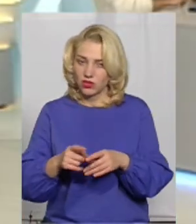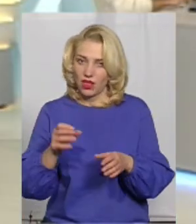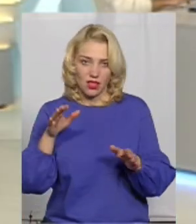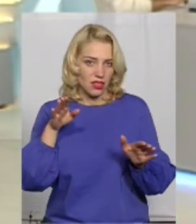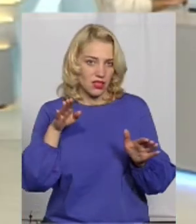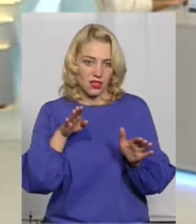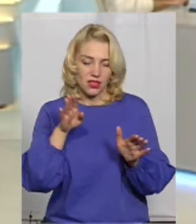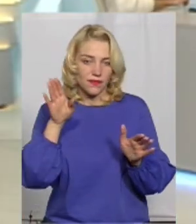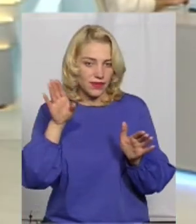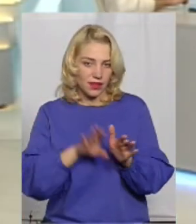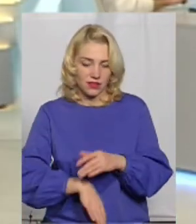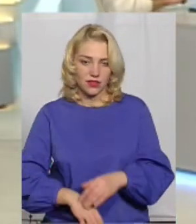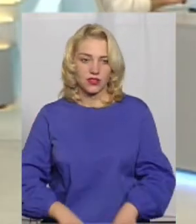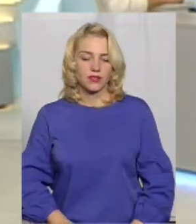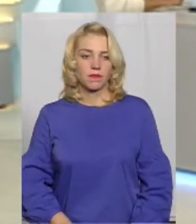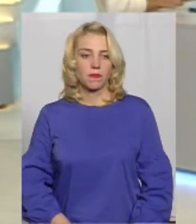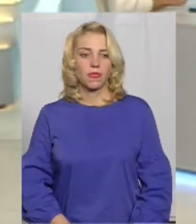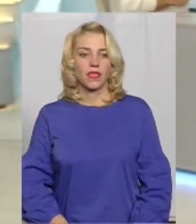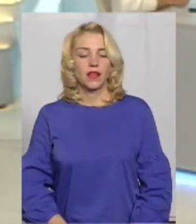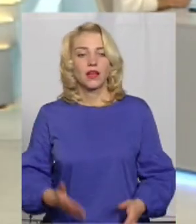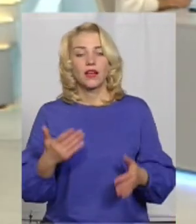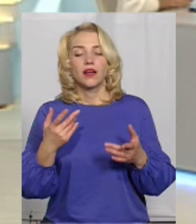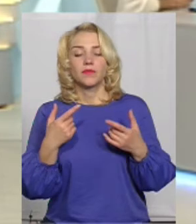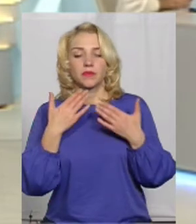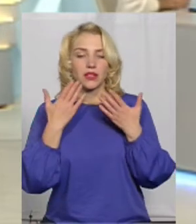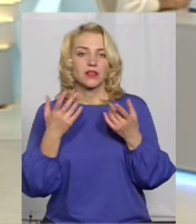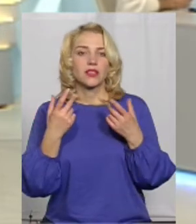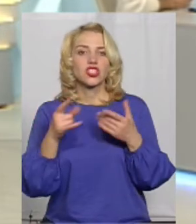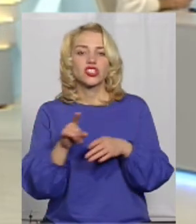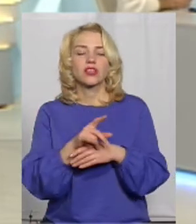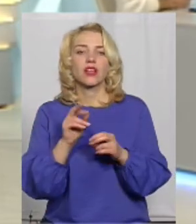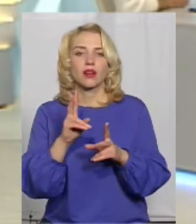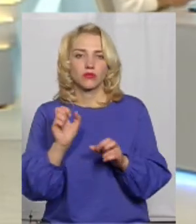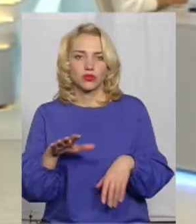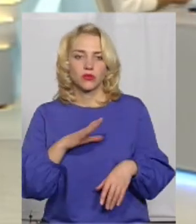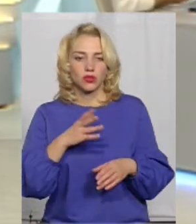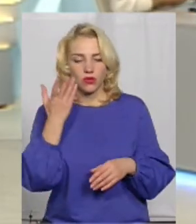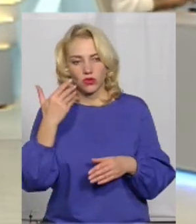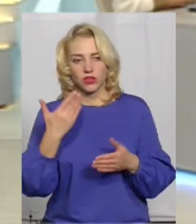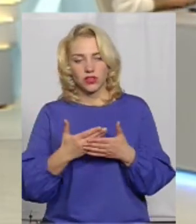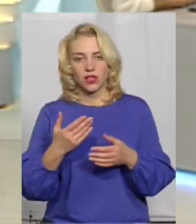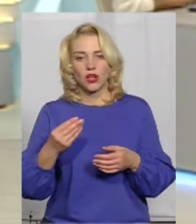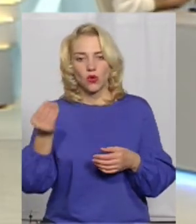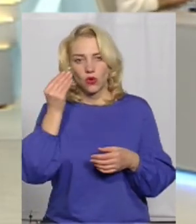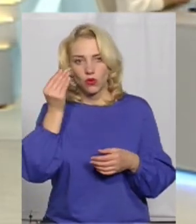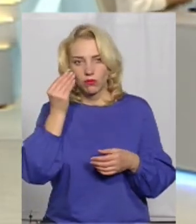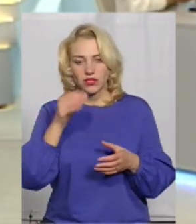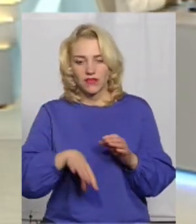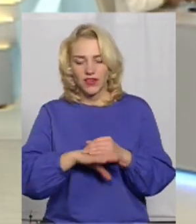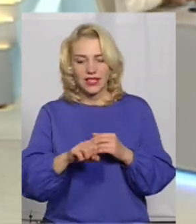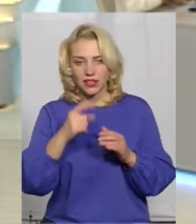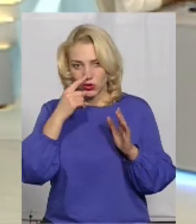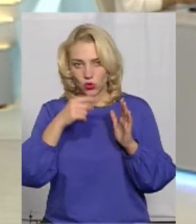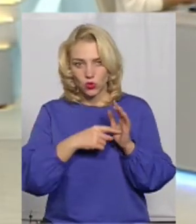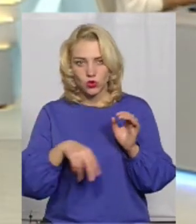Олександра, а ще є якісь місця для шахраїв? Так, є місця для шахраїв, коли йде умисне украдання самих доступів до сторінок. Це